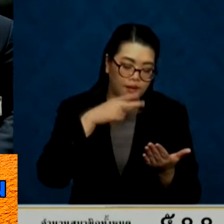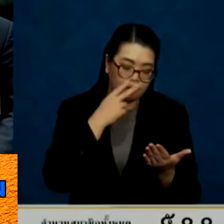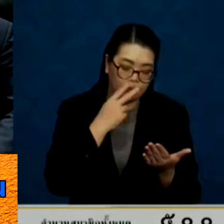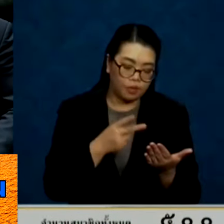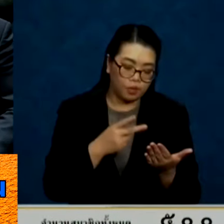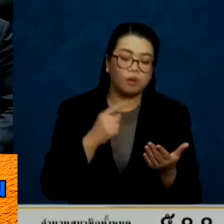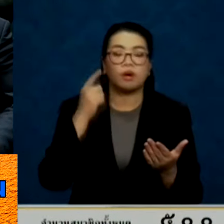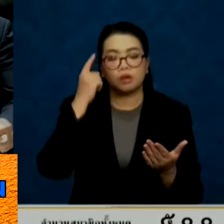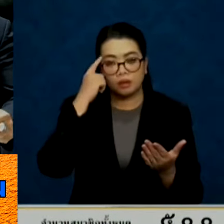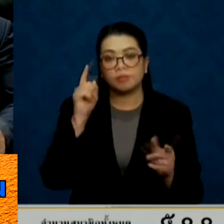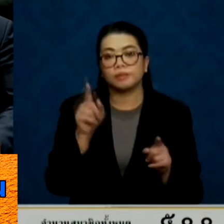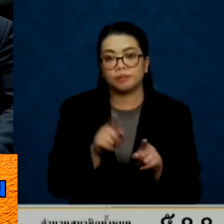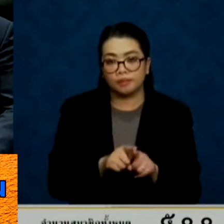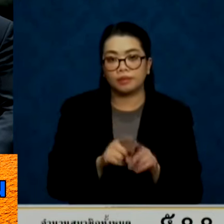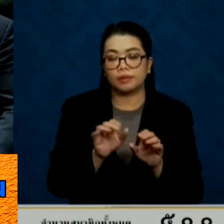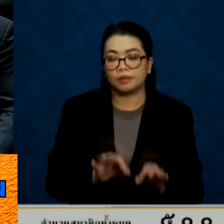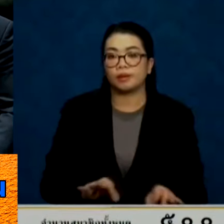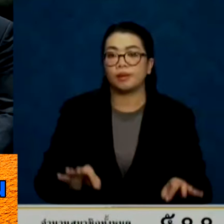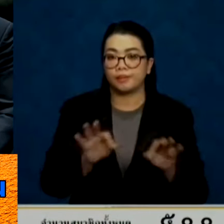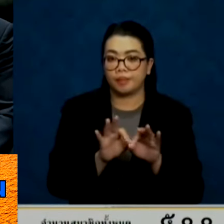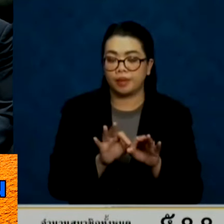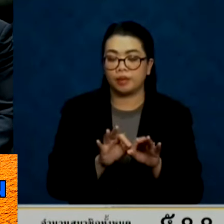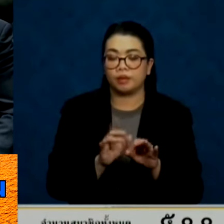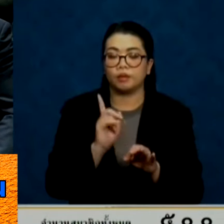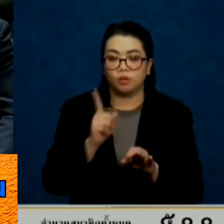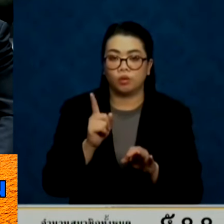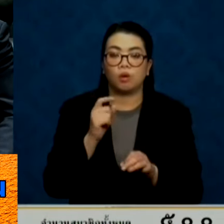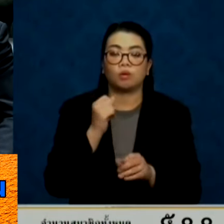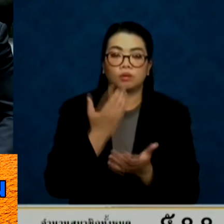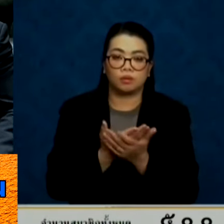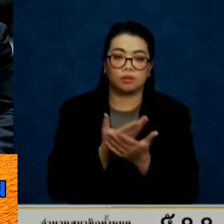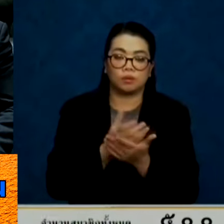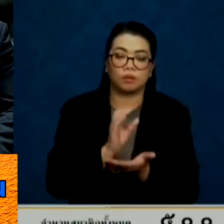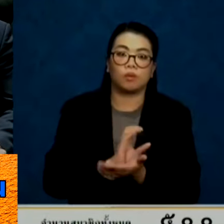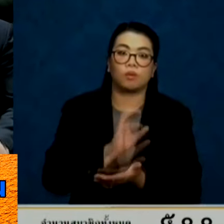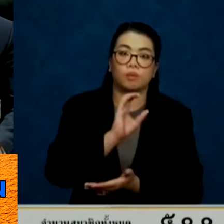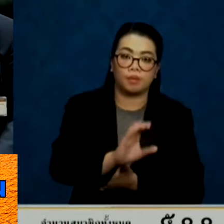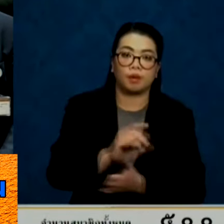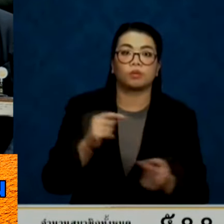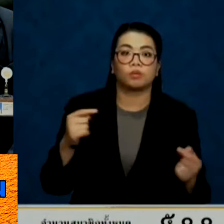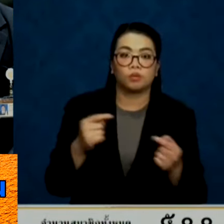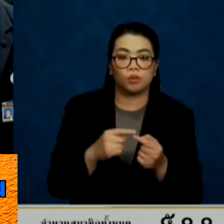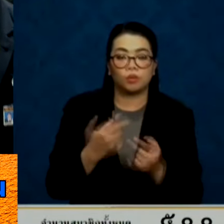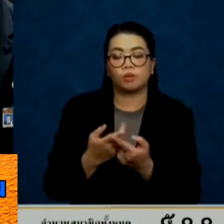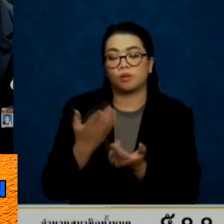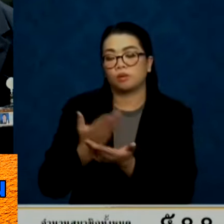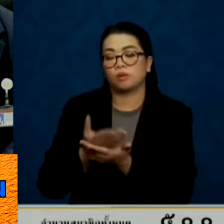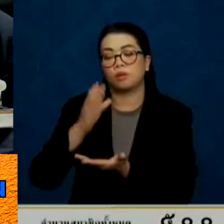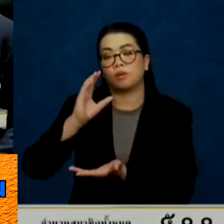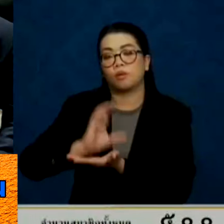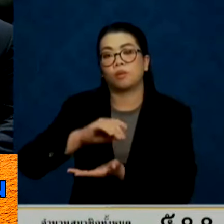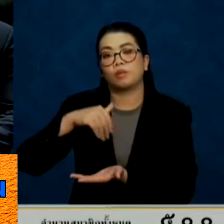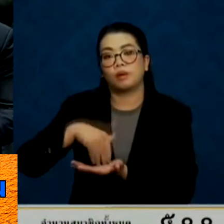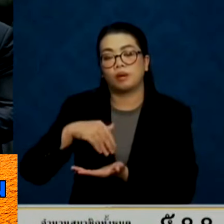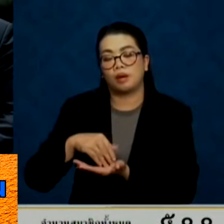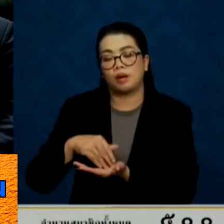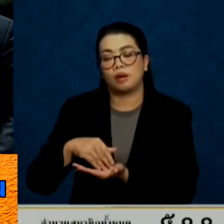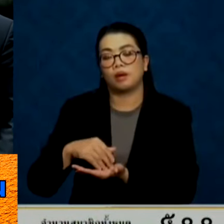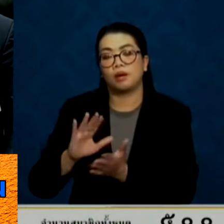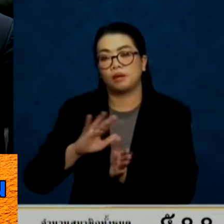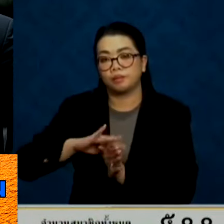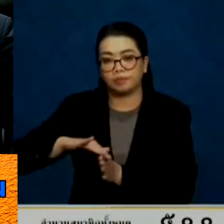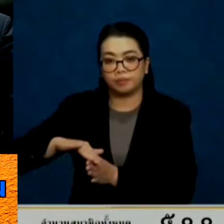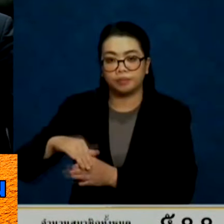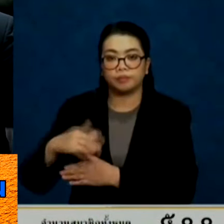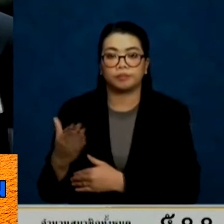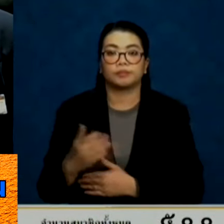ผมเหนดวยครับที่มันจำเป็นโครงสร้างพื้นฐานสต่ในส่วนของงบกลางคงไปเรื